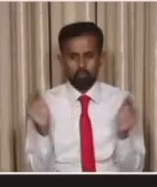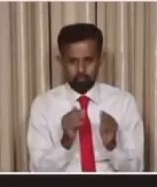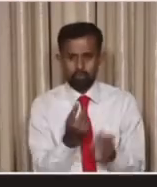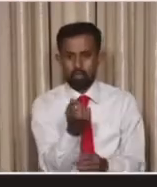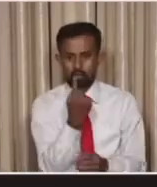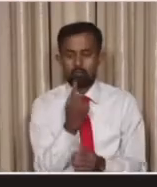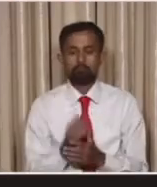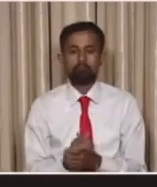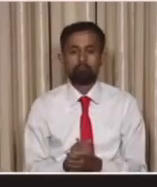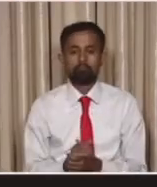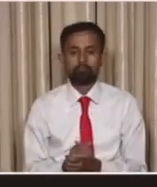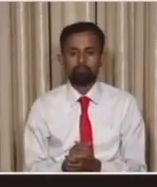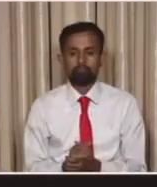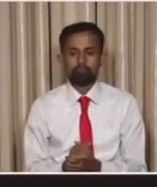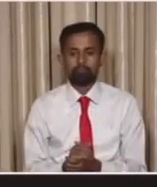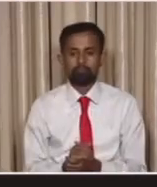කරන්න.